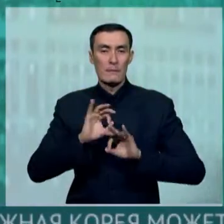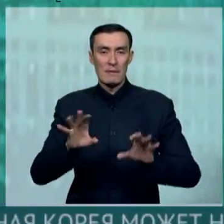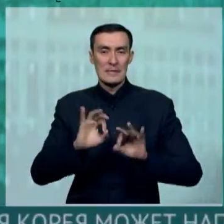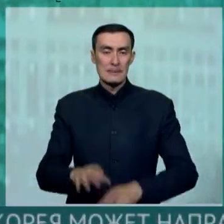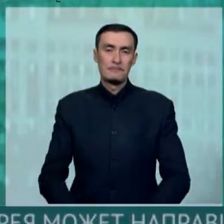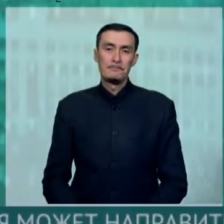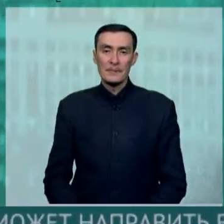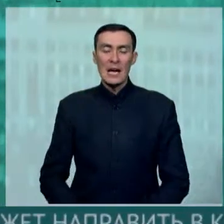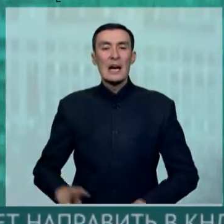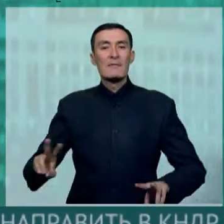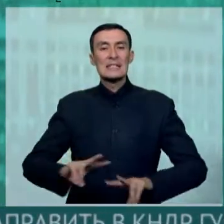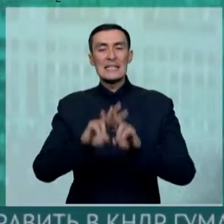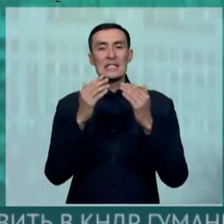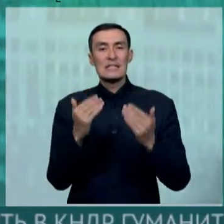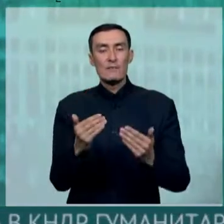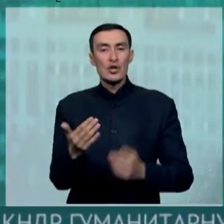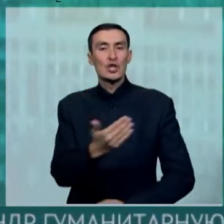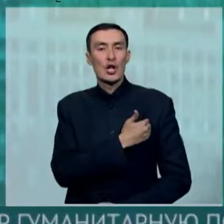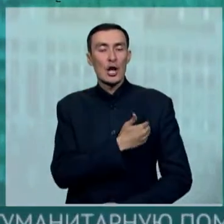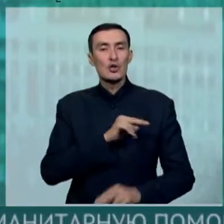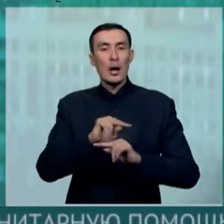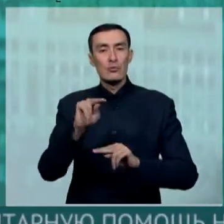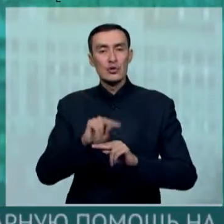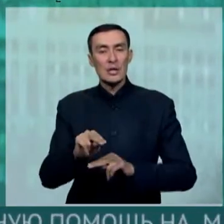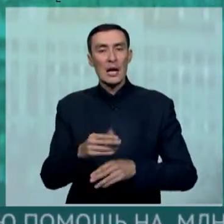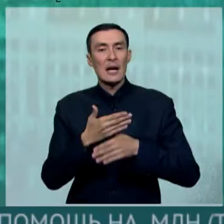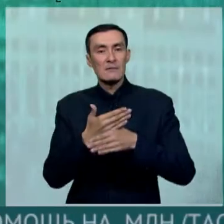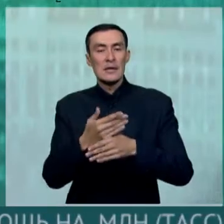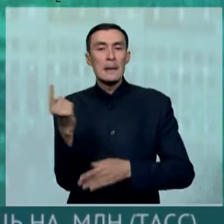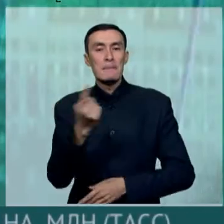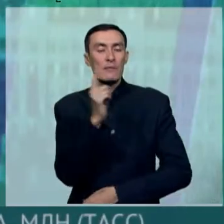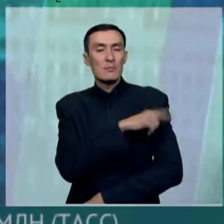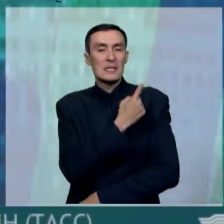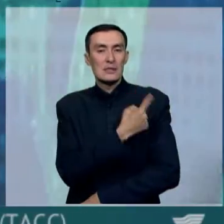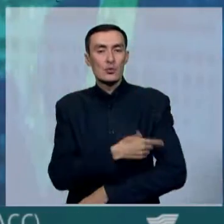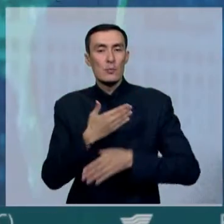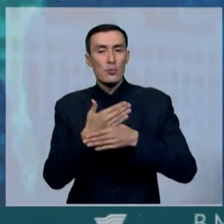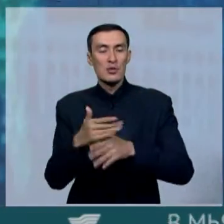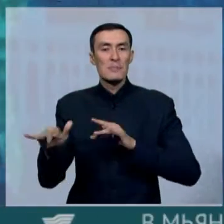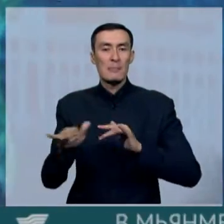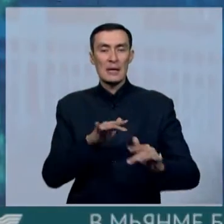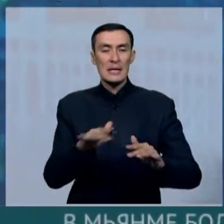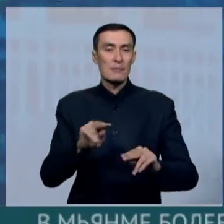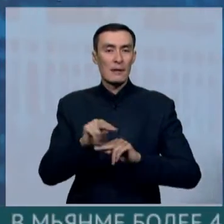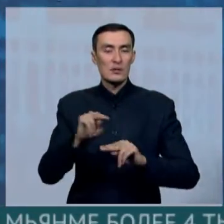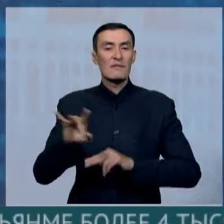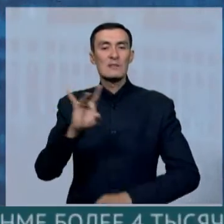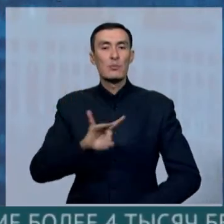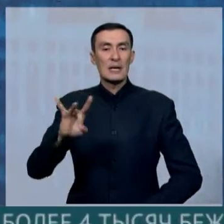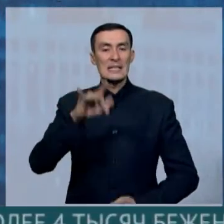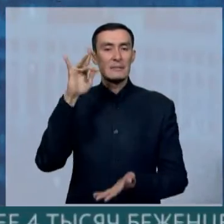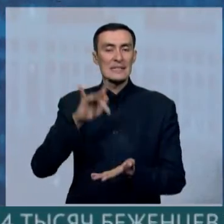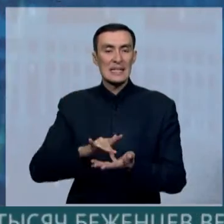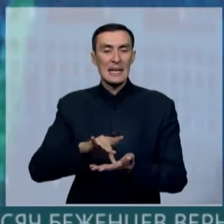новостей. В Астане сегодня всех желающих учат оказывать первую медицинскую помощь. Мероприятие проходит в